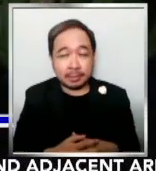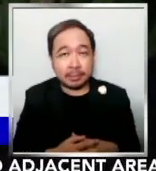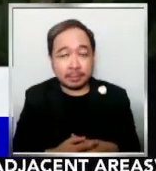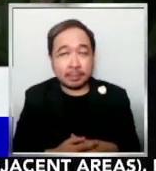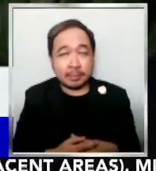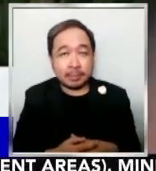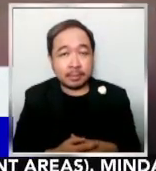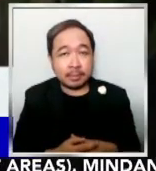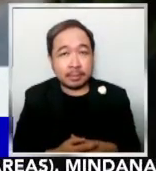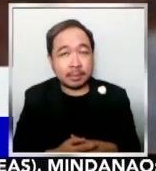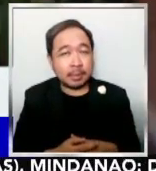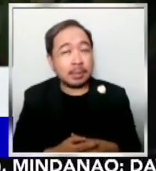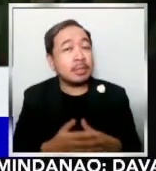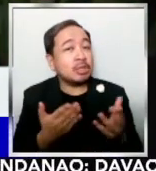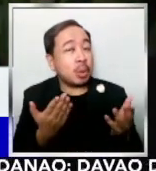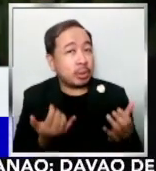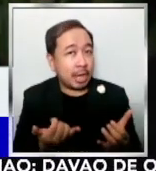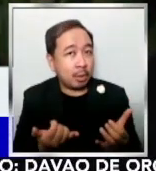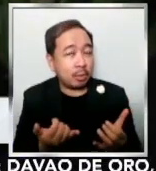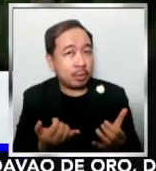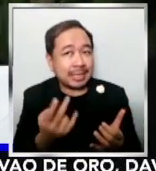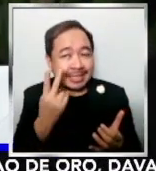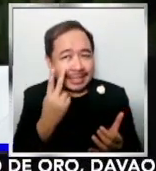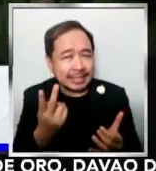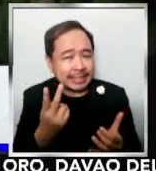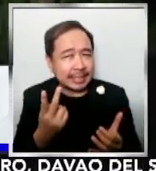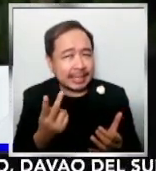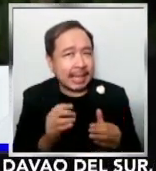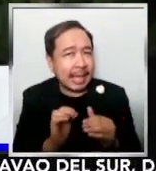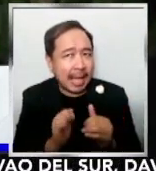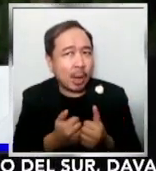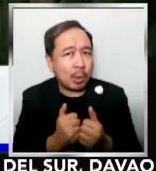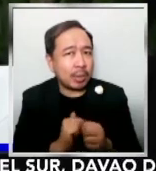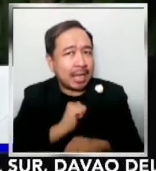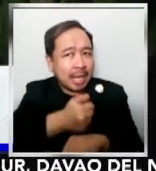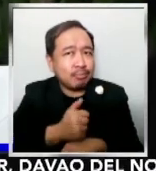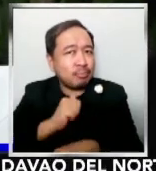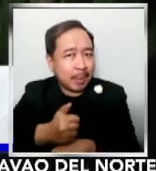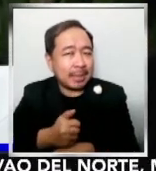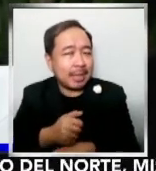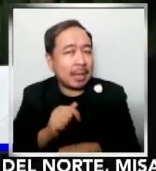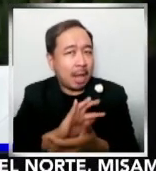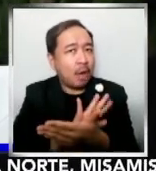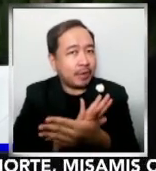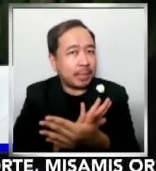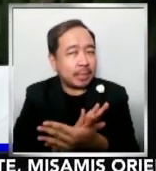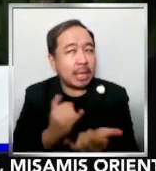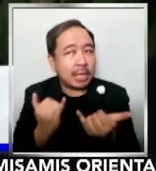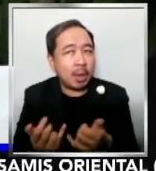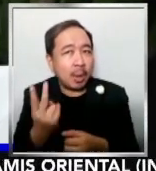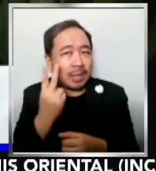already done it. President is my neighbor, you know, and before that was implemented, he told me that they will begin using cocoa